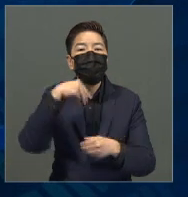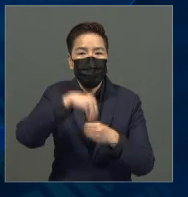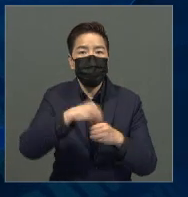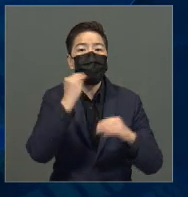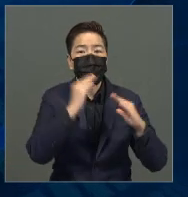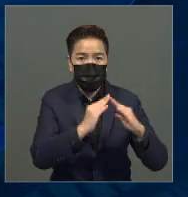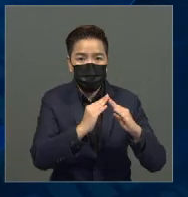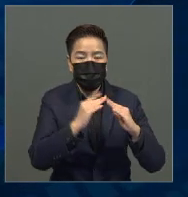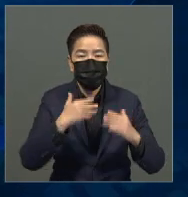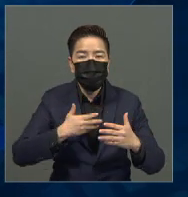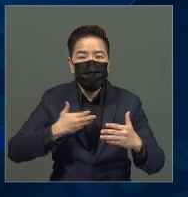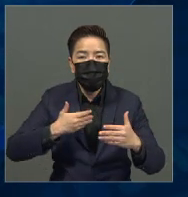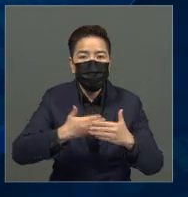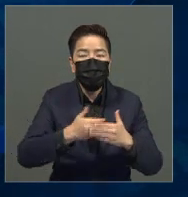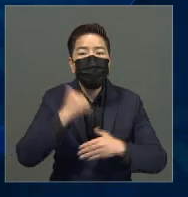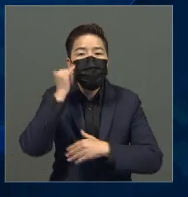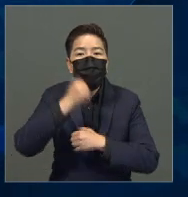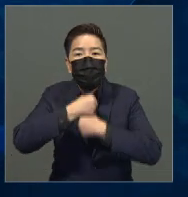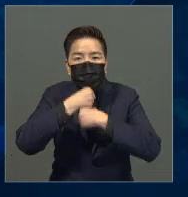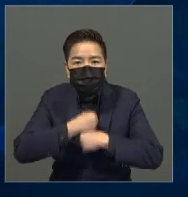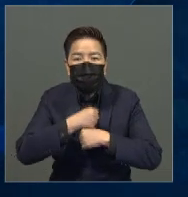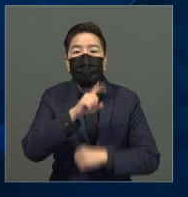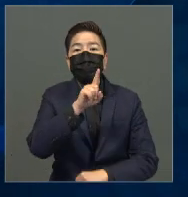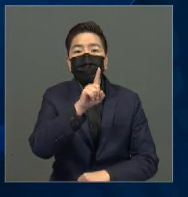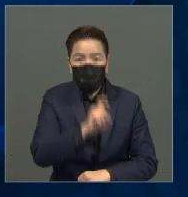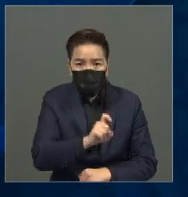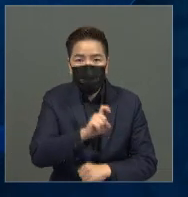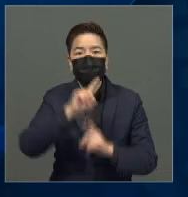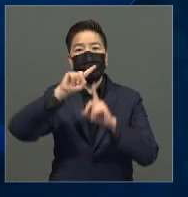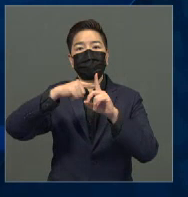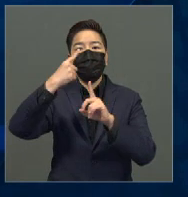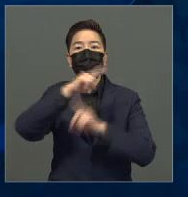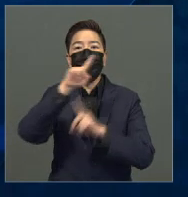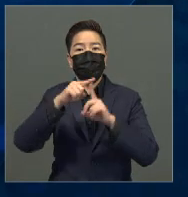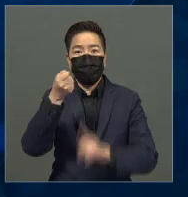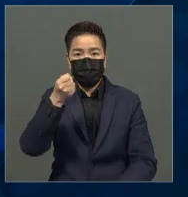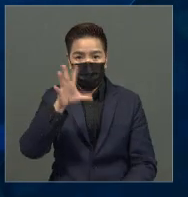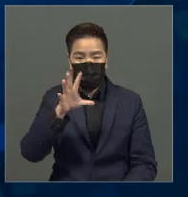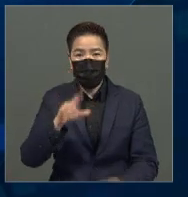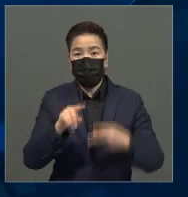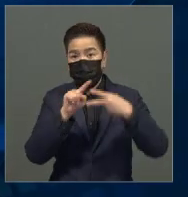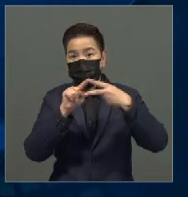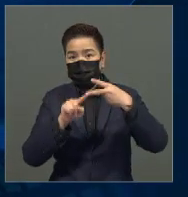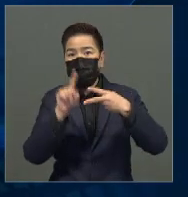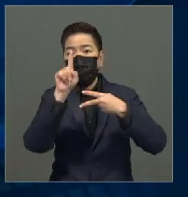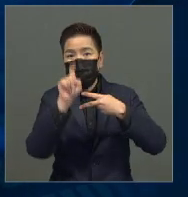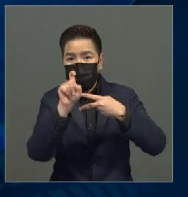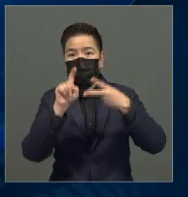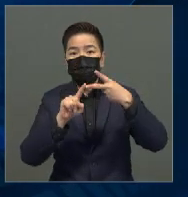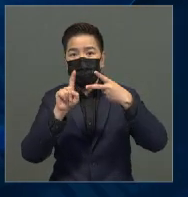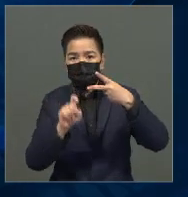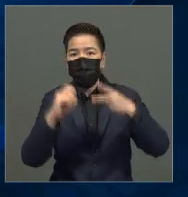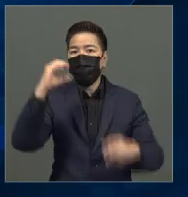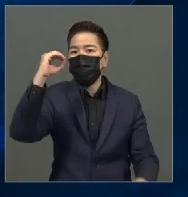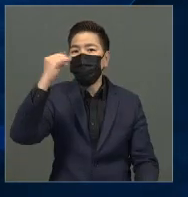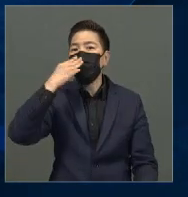บ้านจนกระทั่งคุณยายก็เสียชีวิตลงในวันที่ 15มกราคมค่ะในทั้ง 2ท่านที่เสียชีวิตโดยโอ